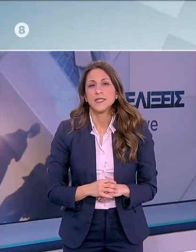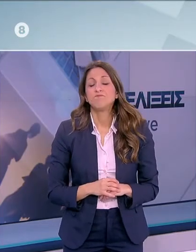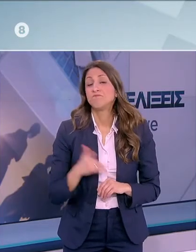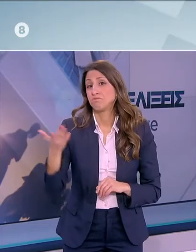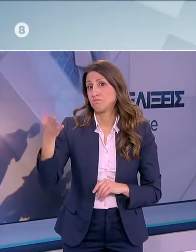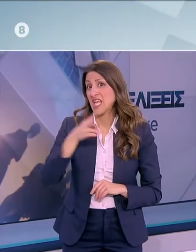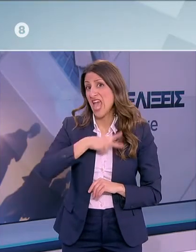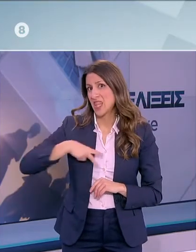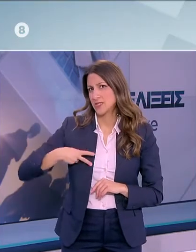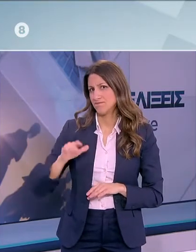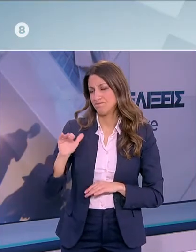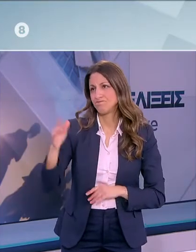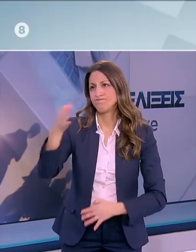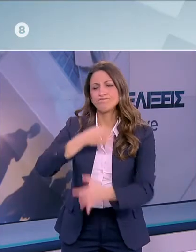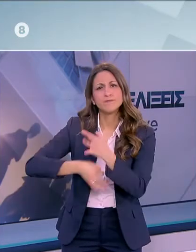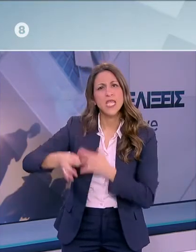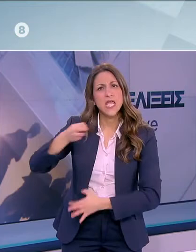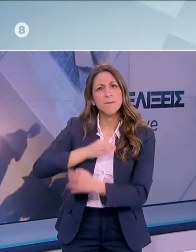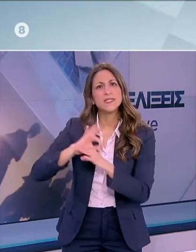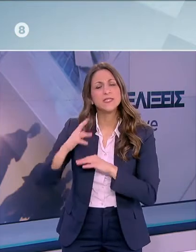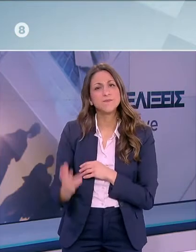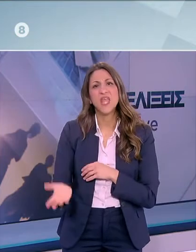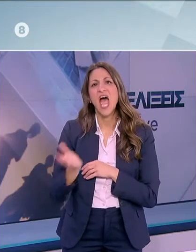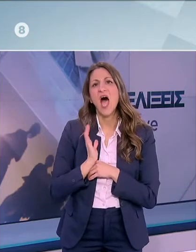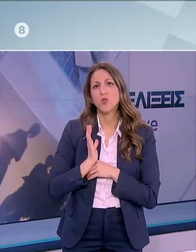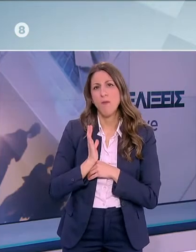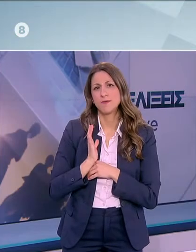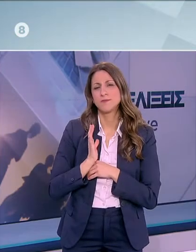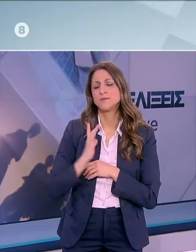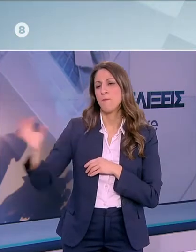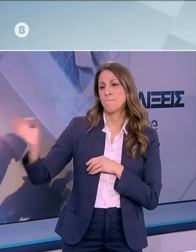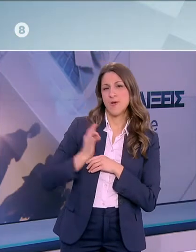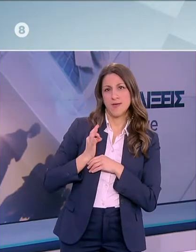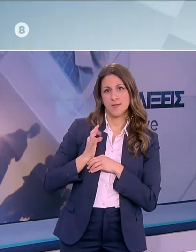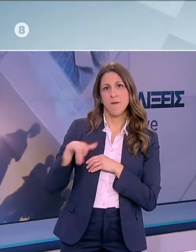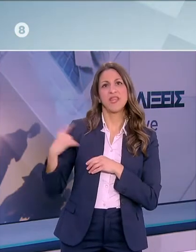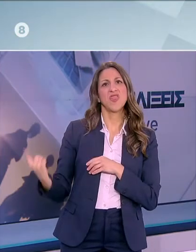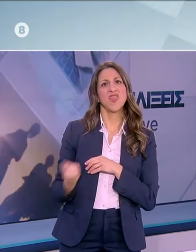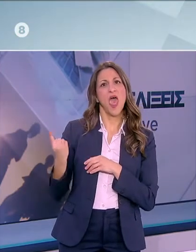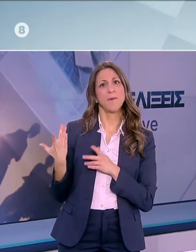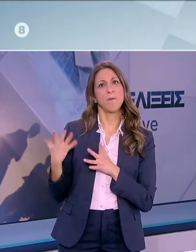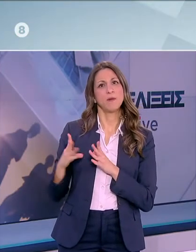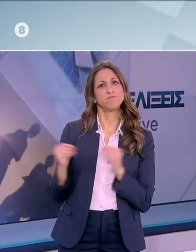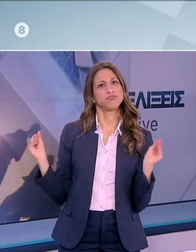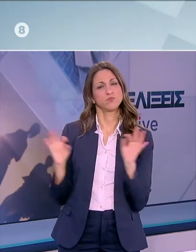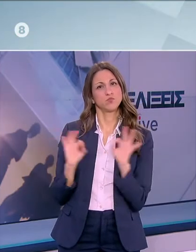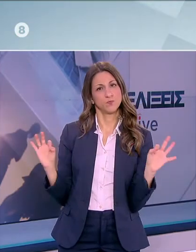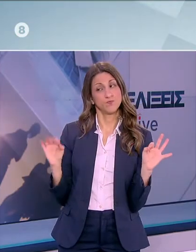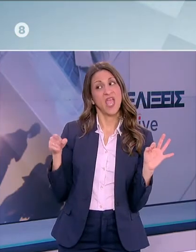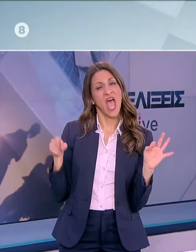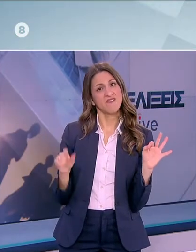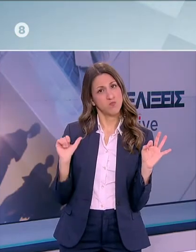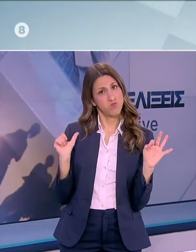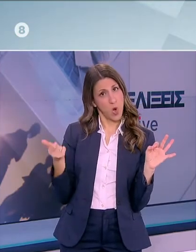και θα επιστρέψουν στην εργασία τους είναι οι πρώην ασθενείς COVID-19 που έχουν θεραπευθεί πλήρως από τον κορονοϊό και τελευταίοι